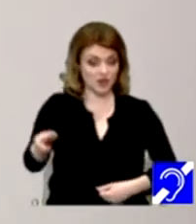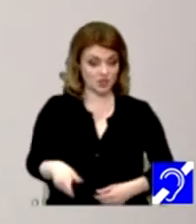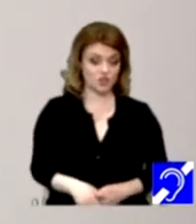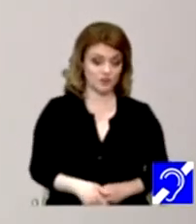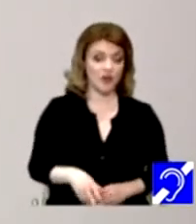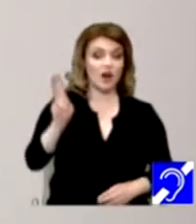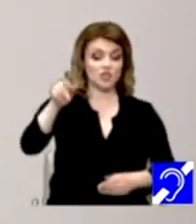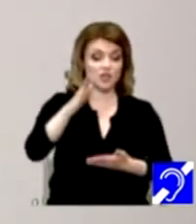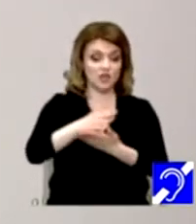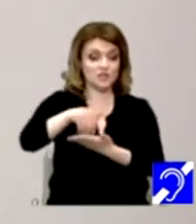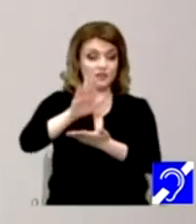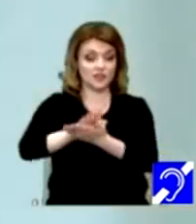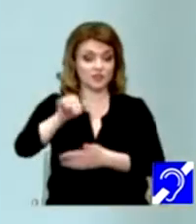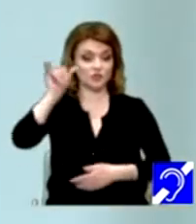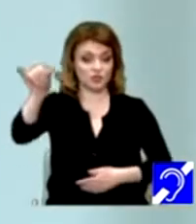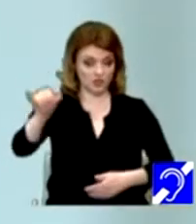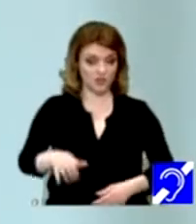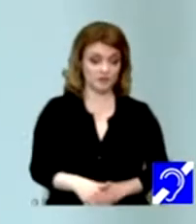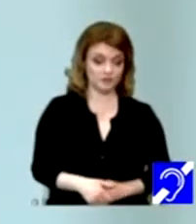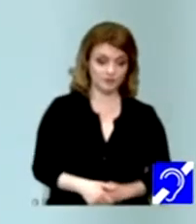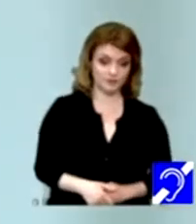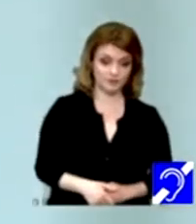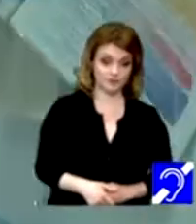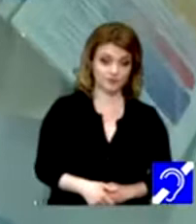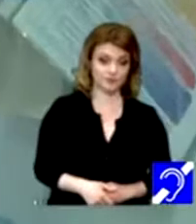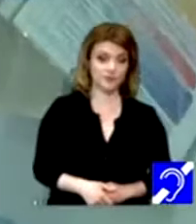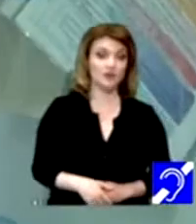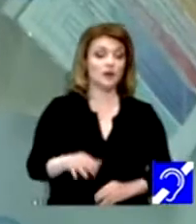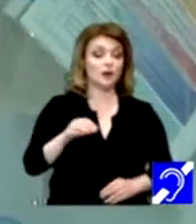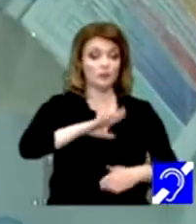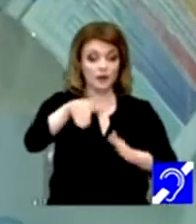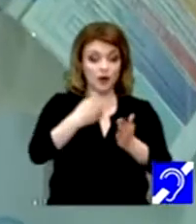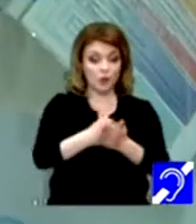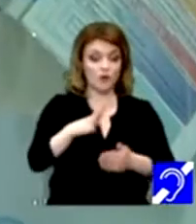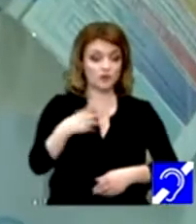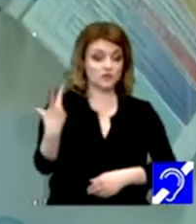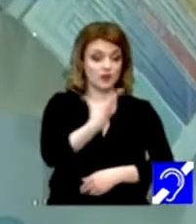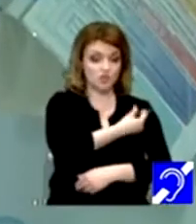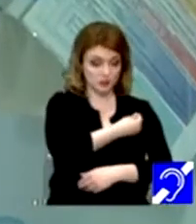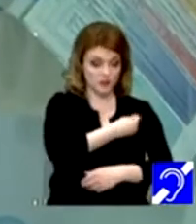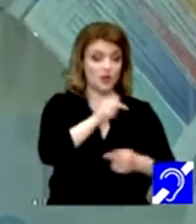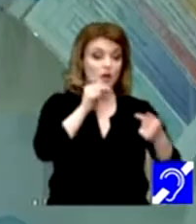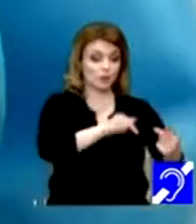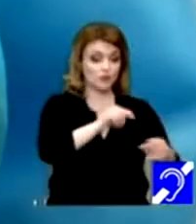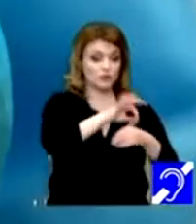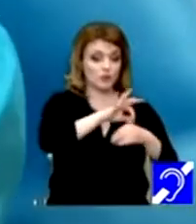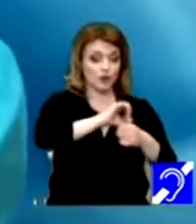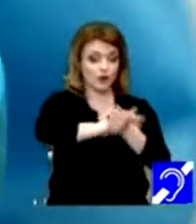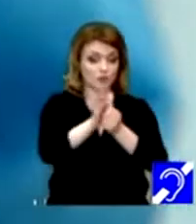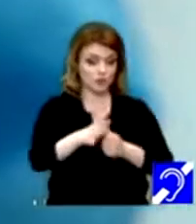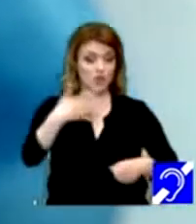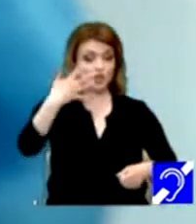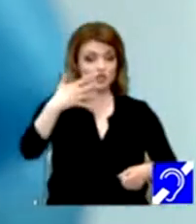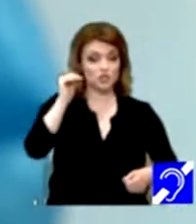la evidență și în funcție de disponibilitatea dozelor de vaccin. Până acum au fost vaccinate împotriva COVID-19